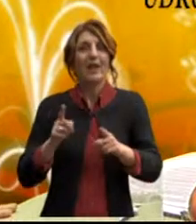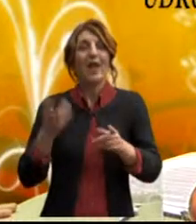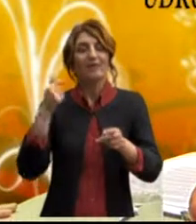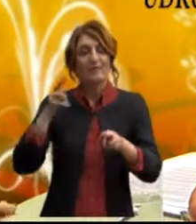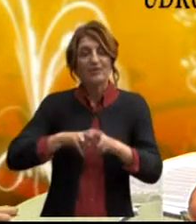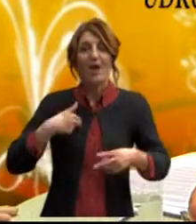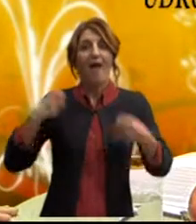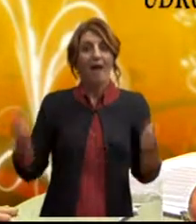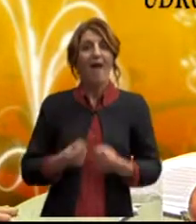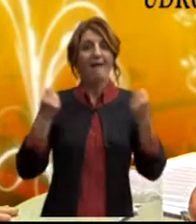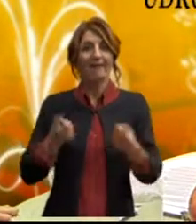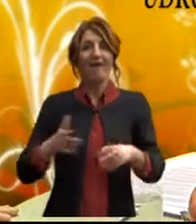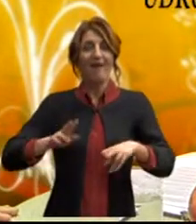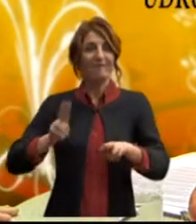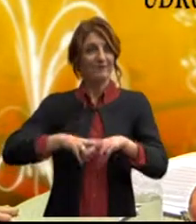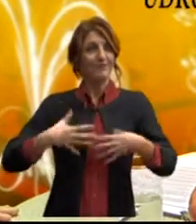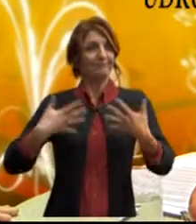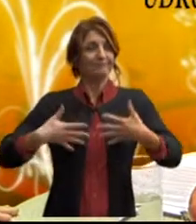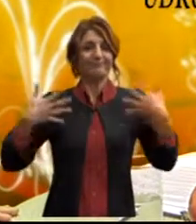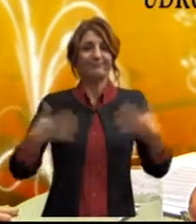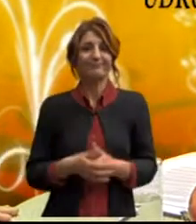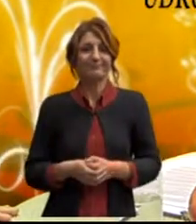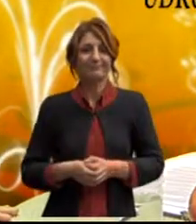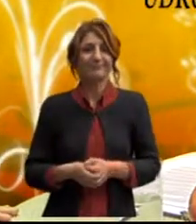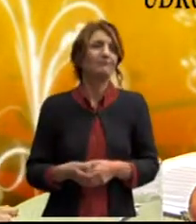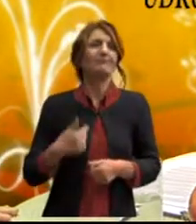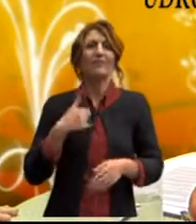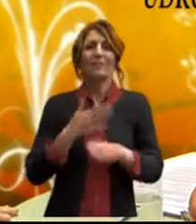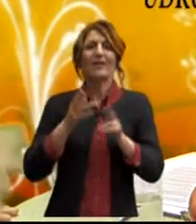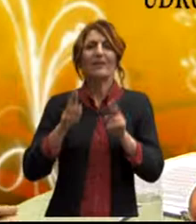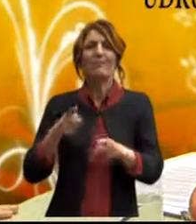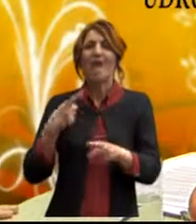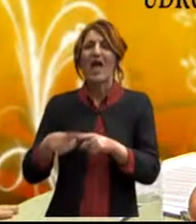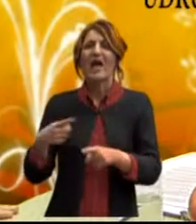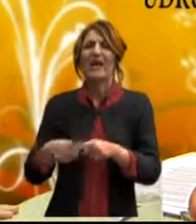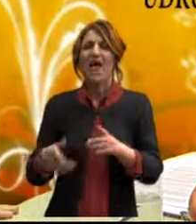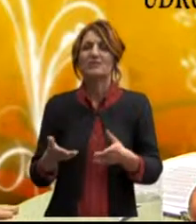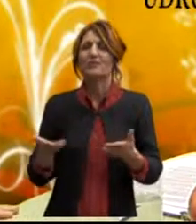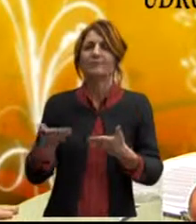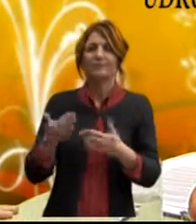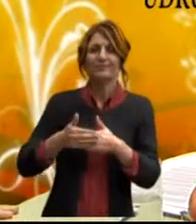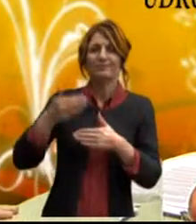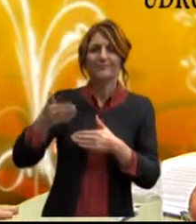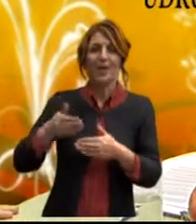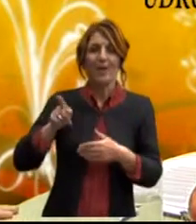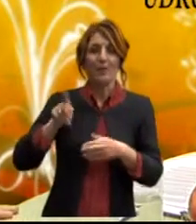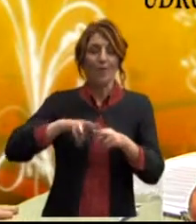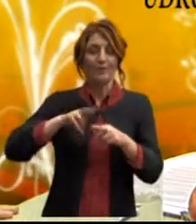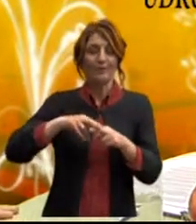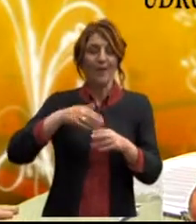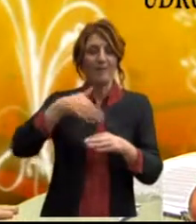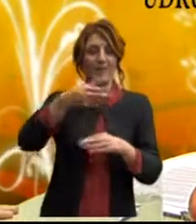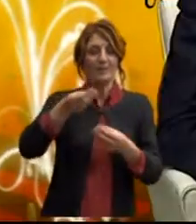reći. Međutim, mi smo jako spremni svi ljudi da uvijek nađemo neki razlog negdje izvan nas. To ćete nam malo kasnije